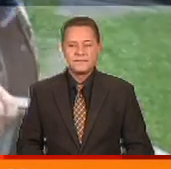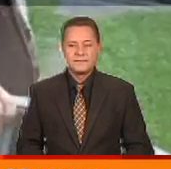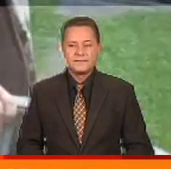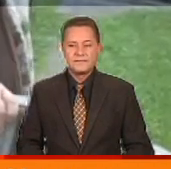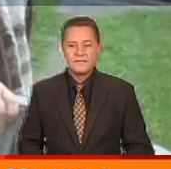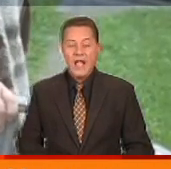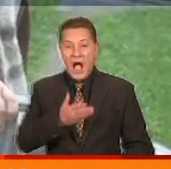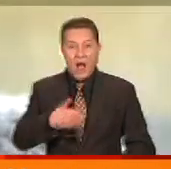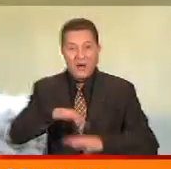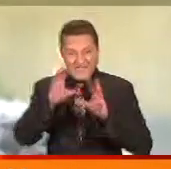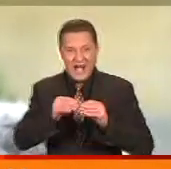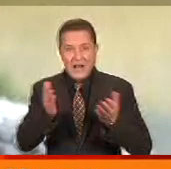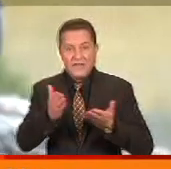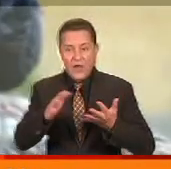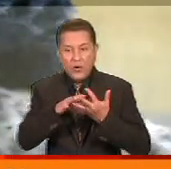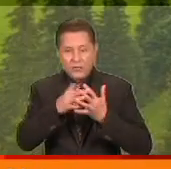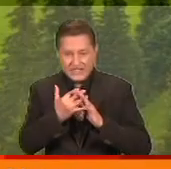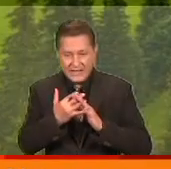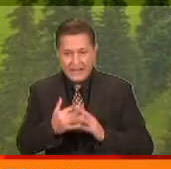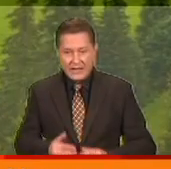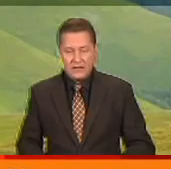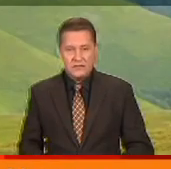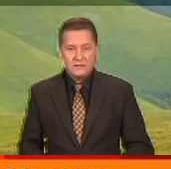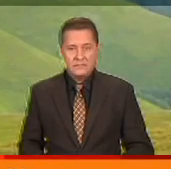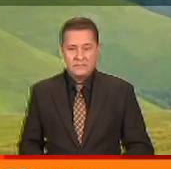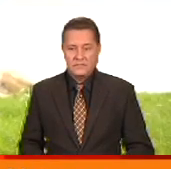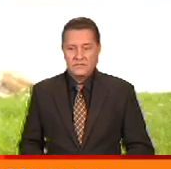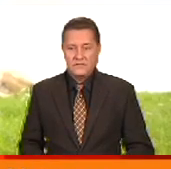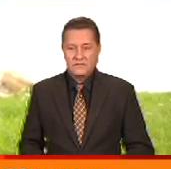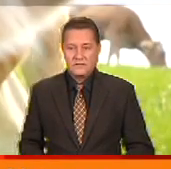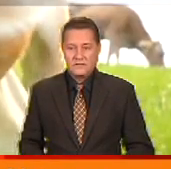А ми взагалі в якому селі? Як це називається? Філіпець.